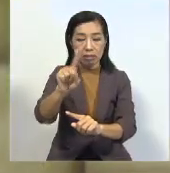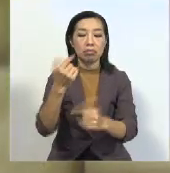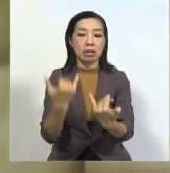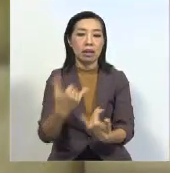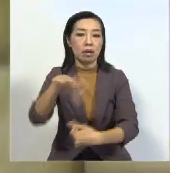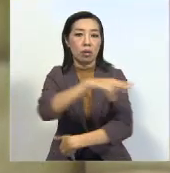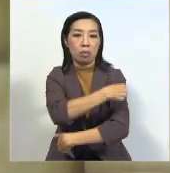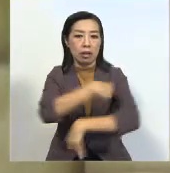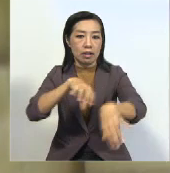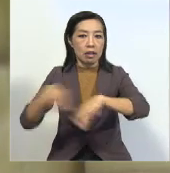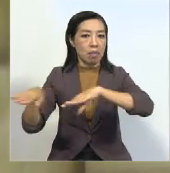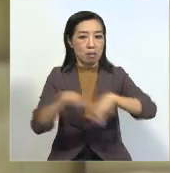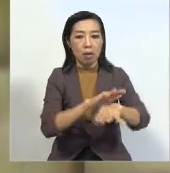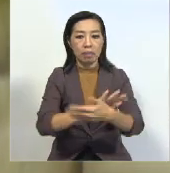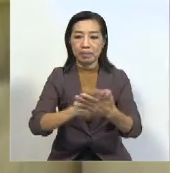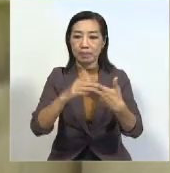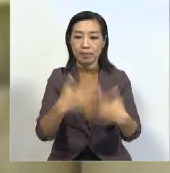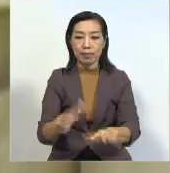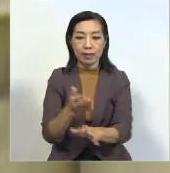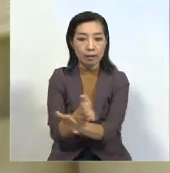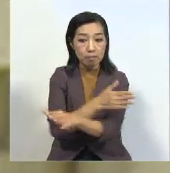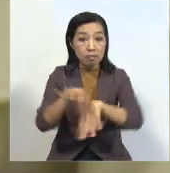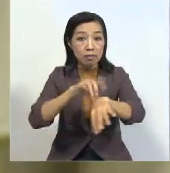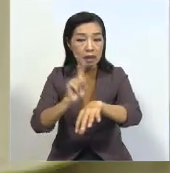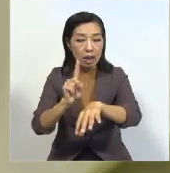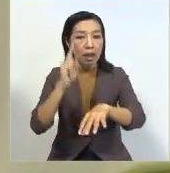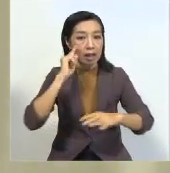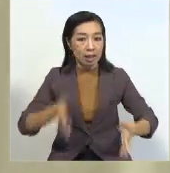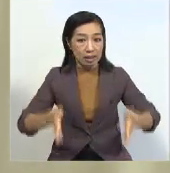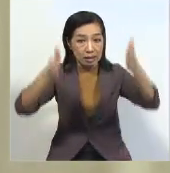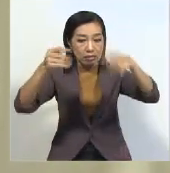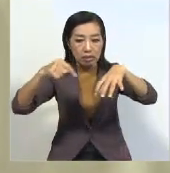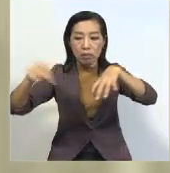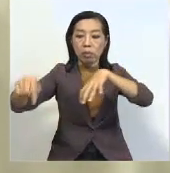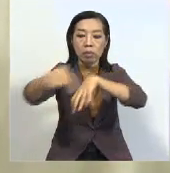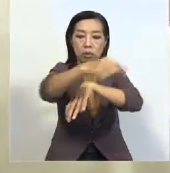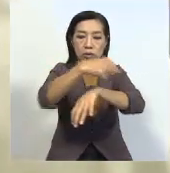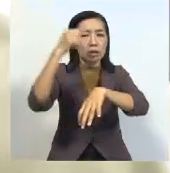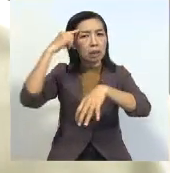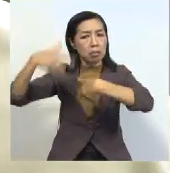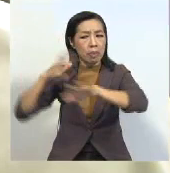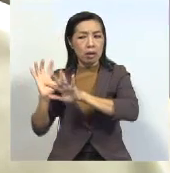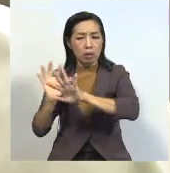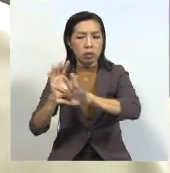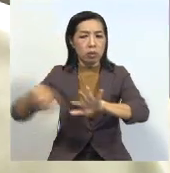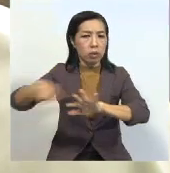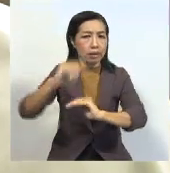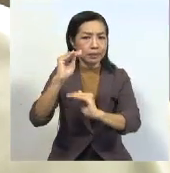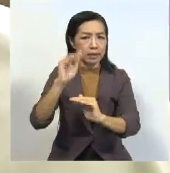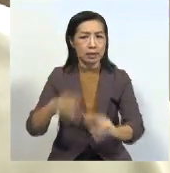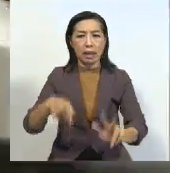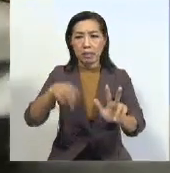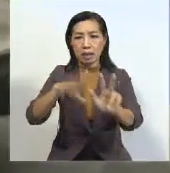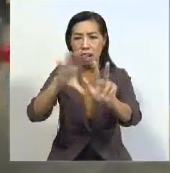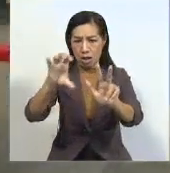จัดเตรียมสถานที่พร้อมแล้วนะคะโดยได้เตรียมสถานที่รอบตัวอาคารเพื่อรองรับประชาชนทั่วไป 3,500 คน